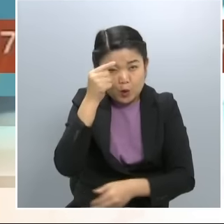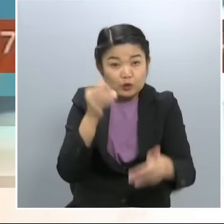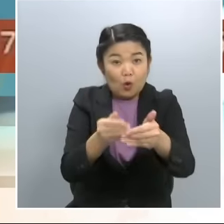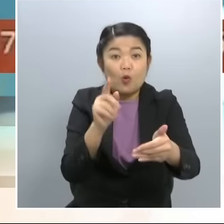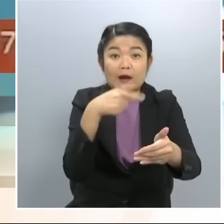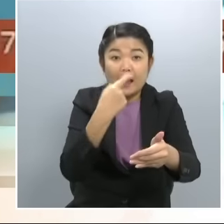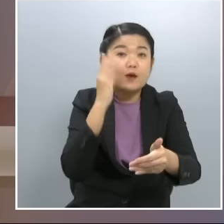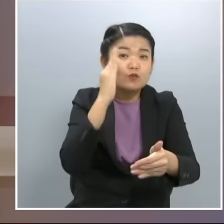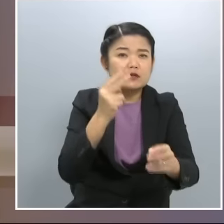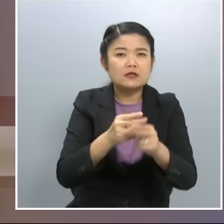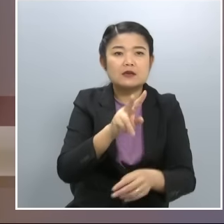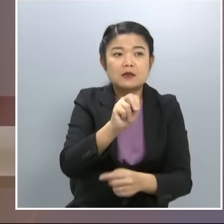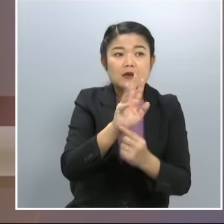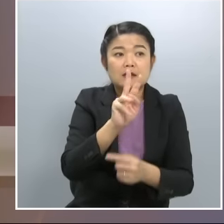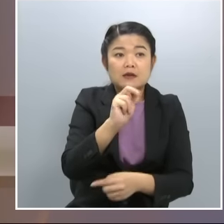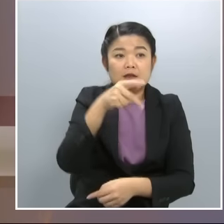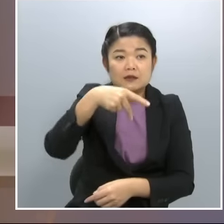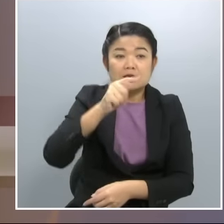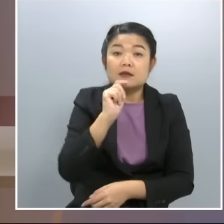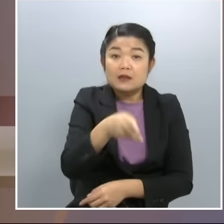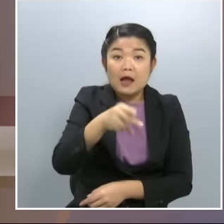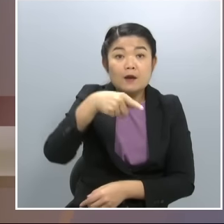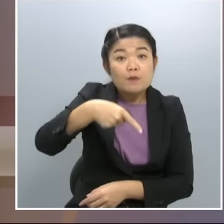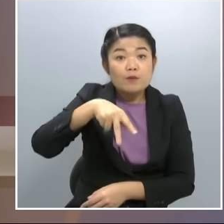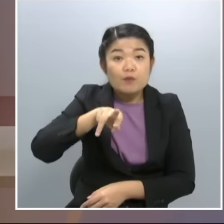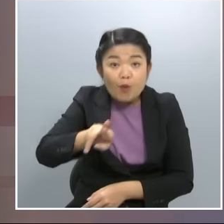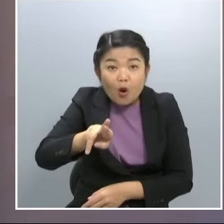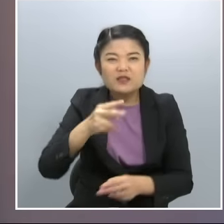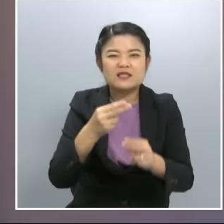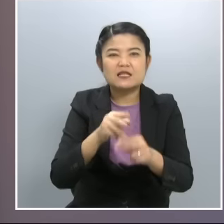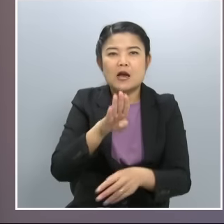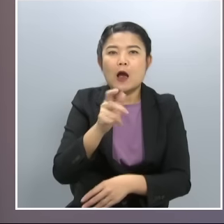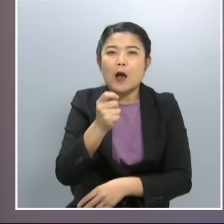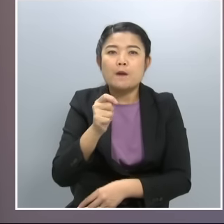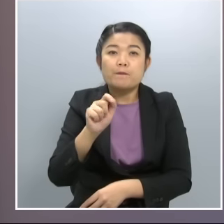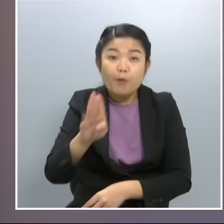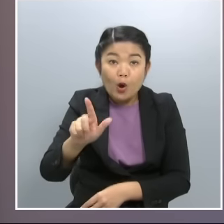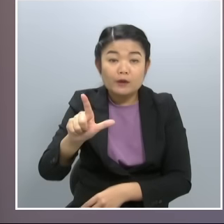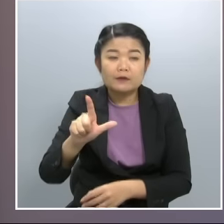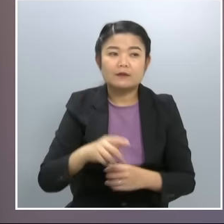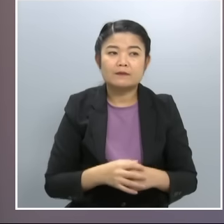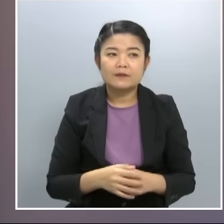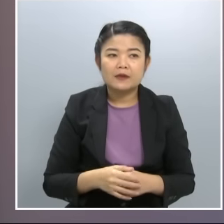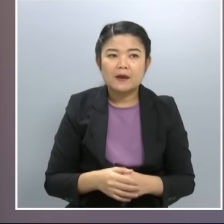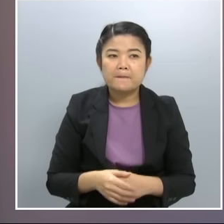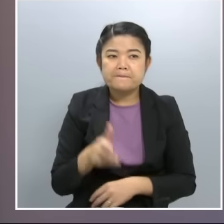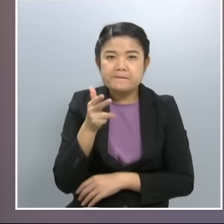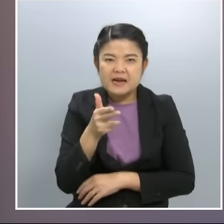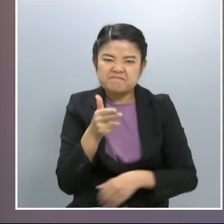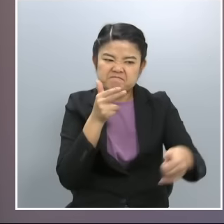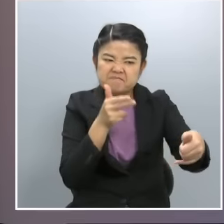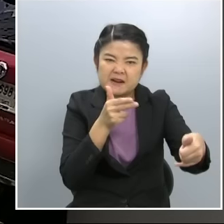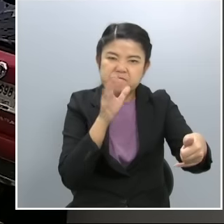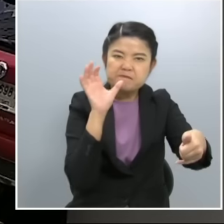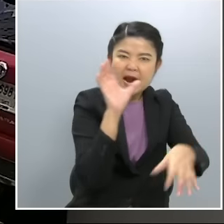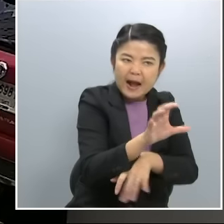นันทพรเพียรทำดียอายุ 35ปีฉายาคือบอลปากแหว่งค่ะคนนี้แหละเป็นคนใช้ปืนจี้ผู้เสียหาย